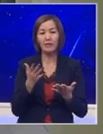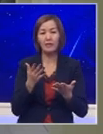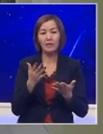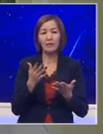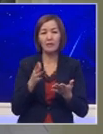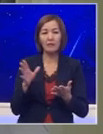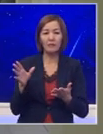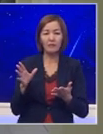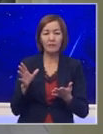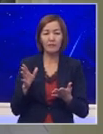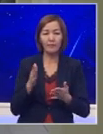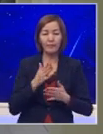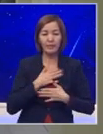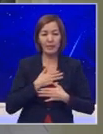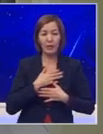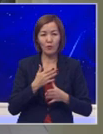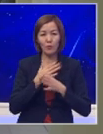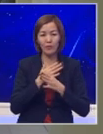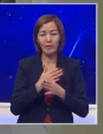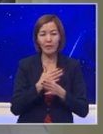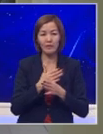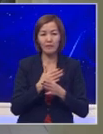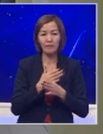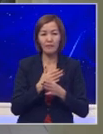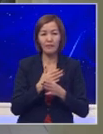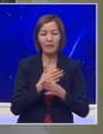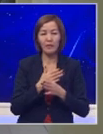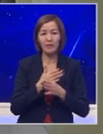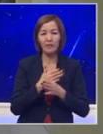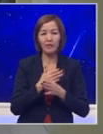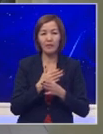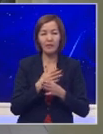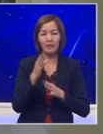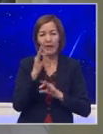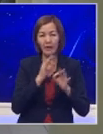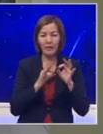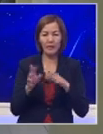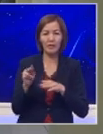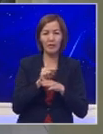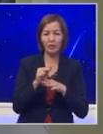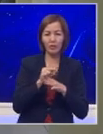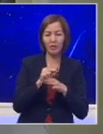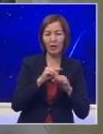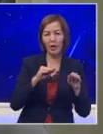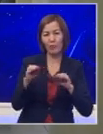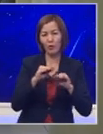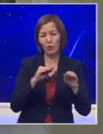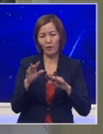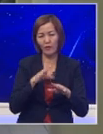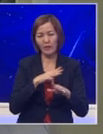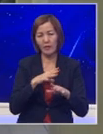Осының бәрін бізге көмектесіп, аппаратпен де дәрілермен біздің